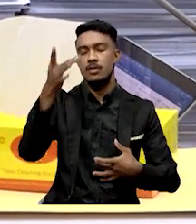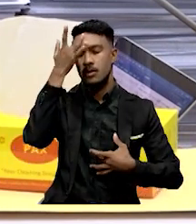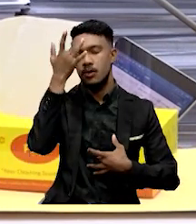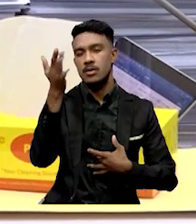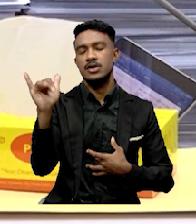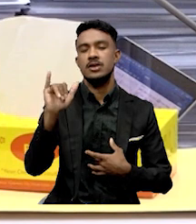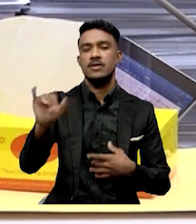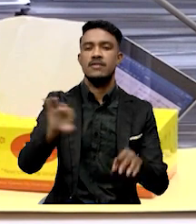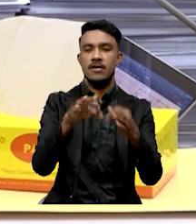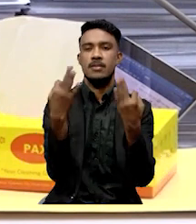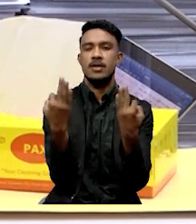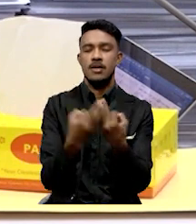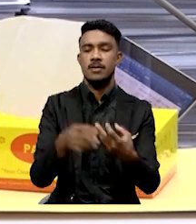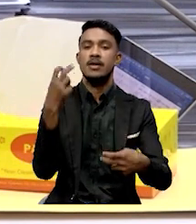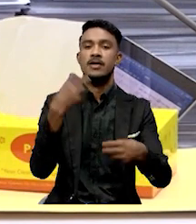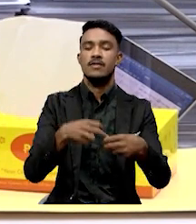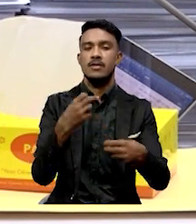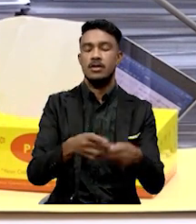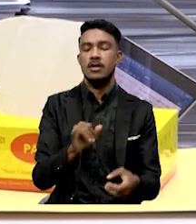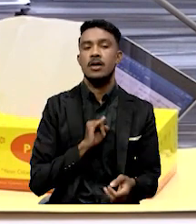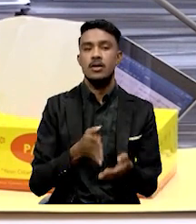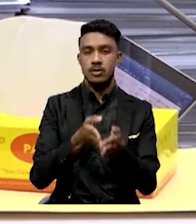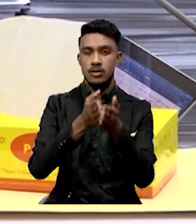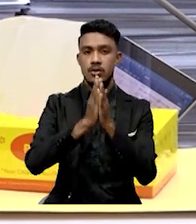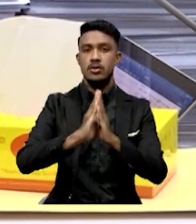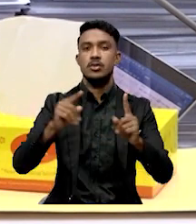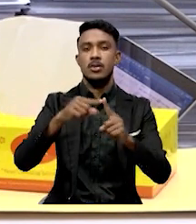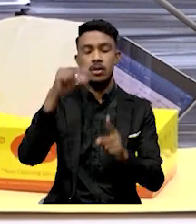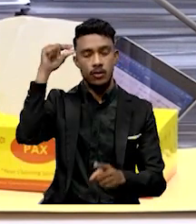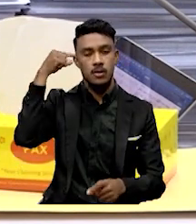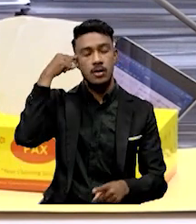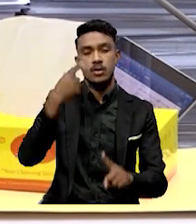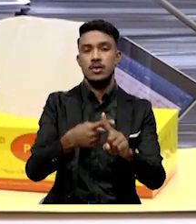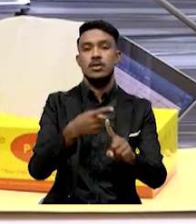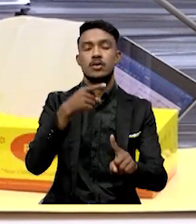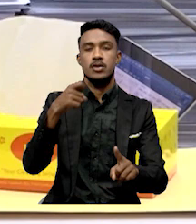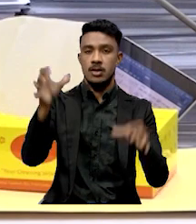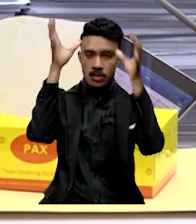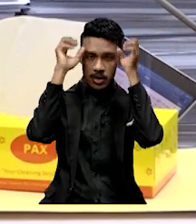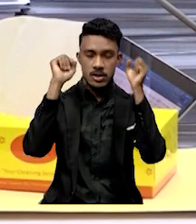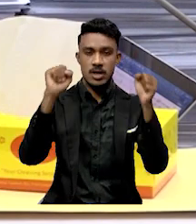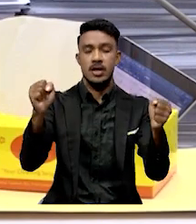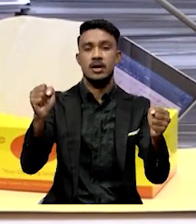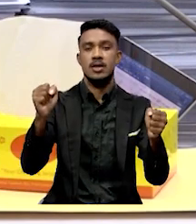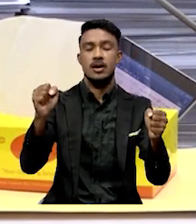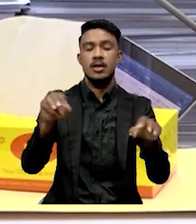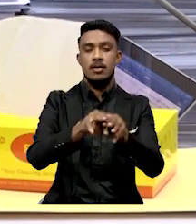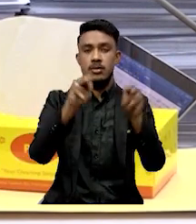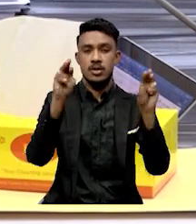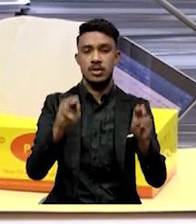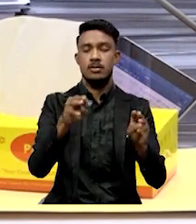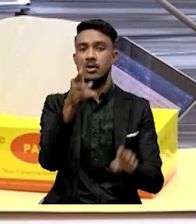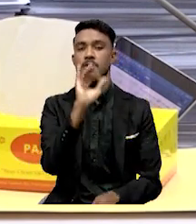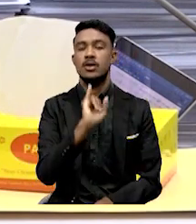e sirra rasik susa. Tambane ha usu ba governo para atuliu isi presidente autoridade kapta di